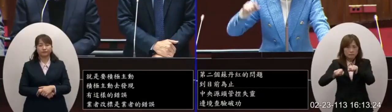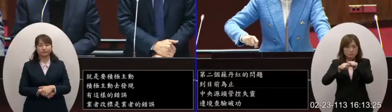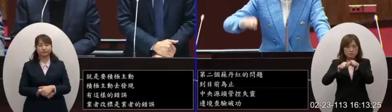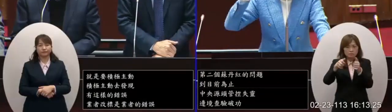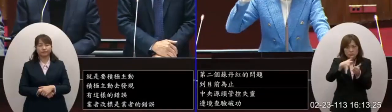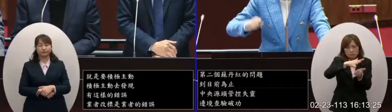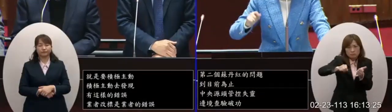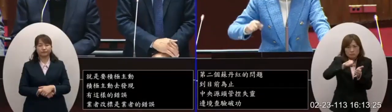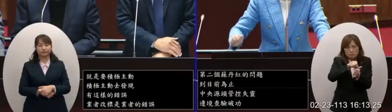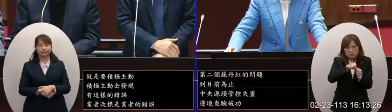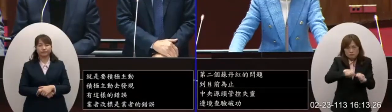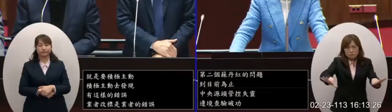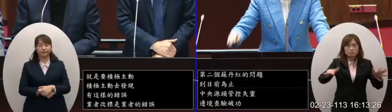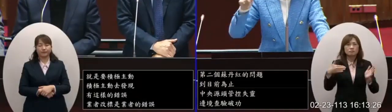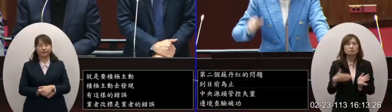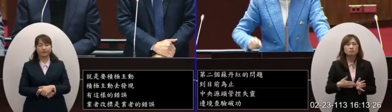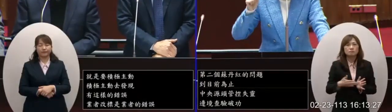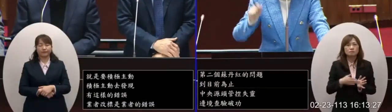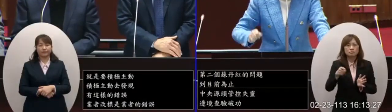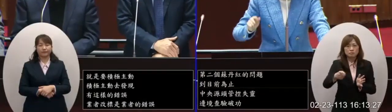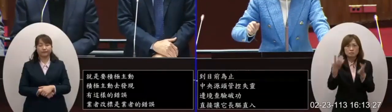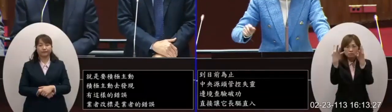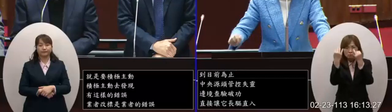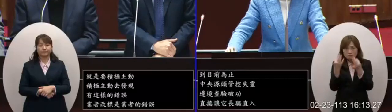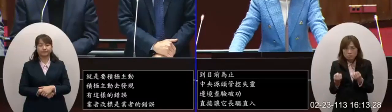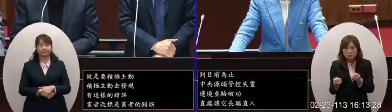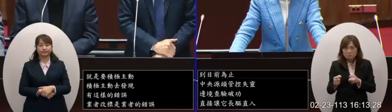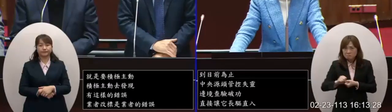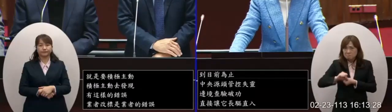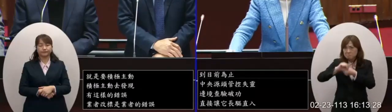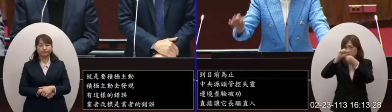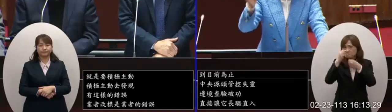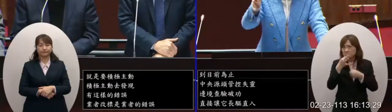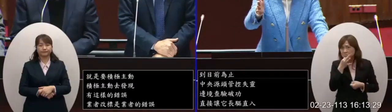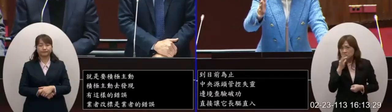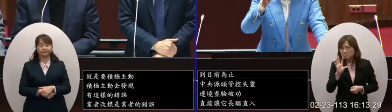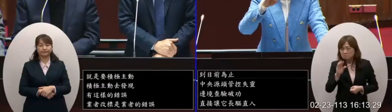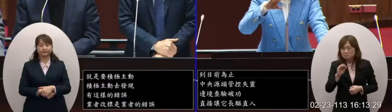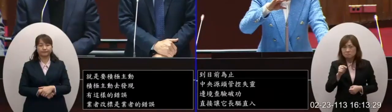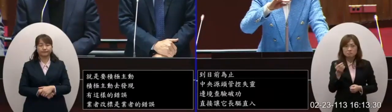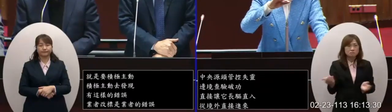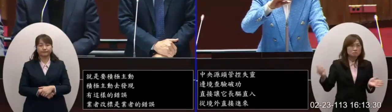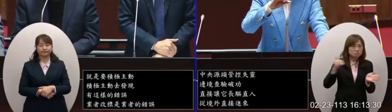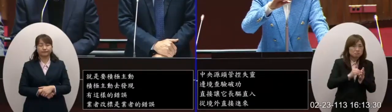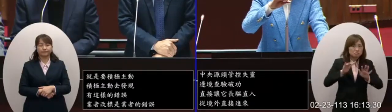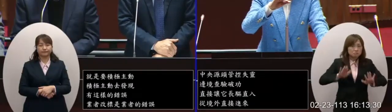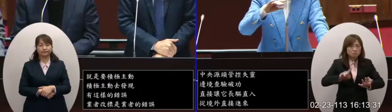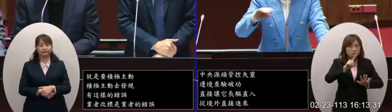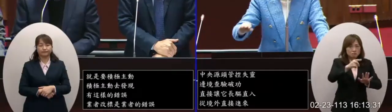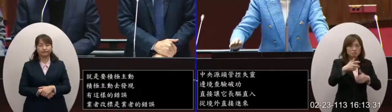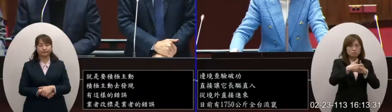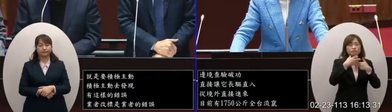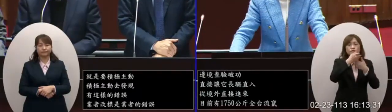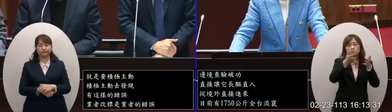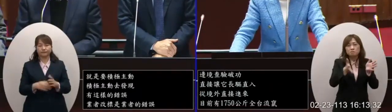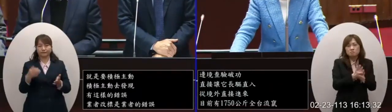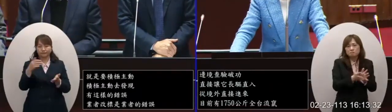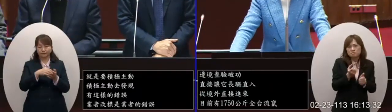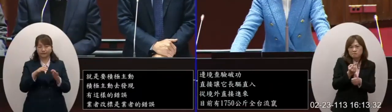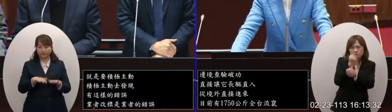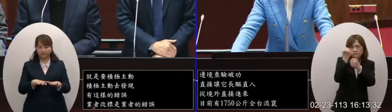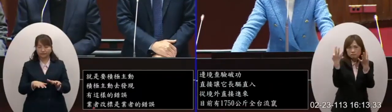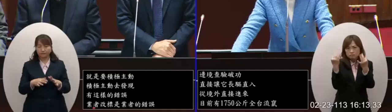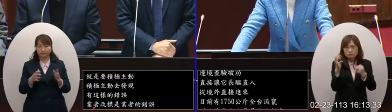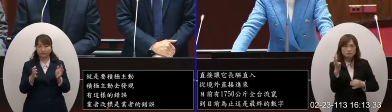前为止这是最终的数字，还是数字还要继续上升？到底目前卫福部掌握多少？ 目前、